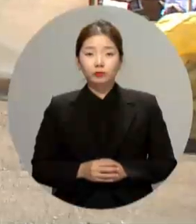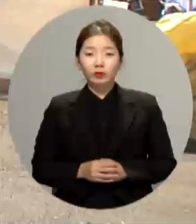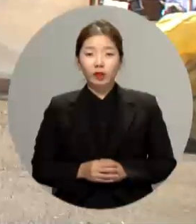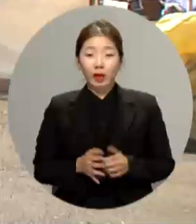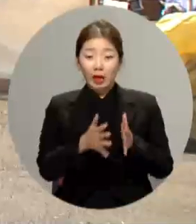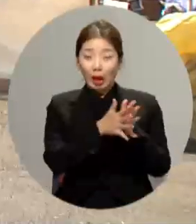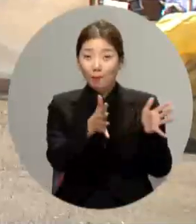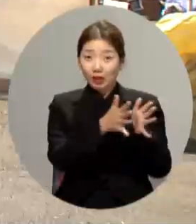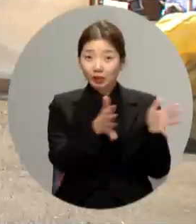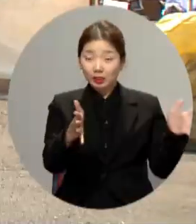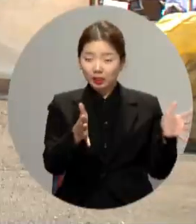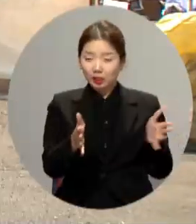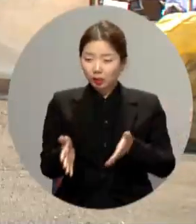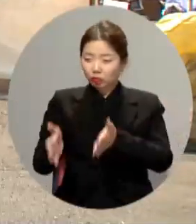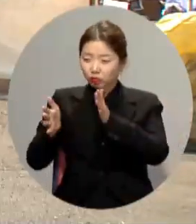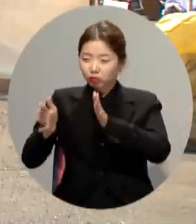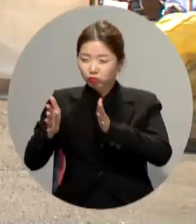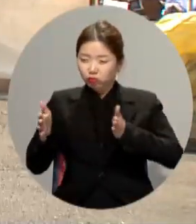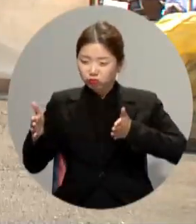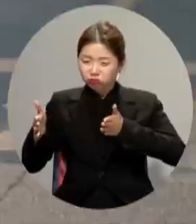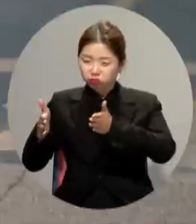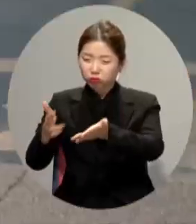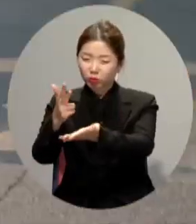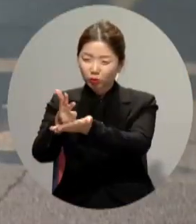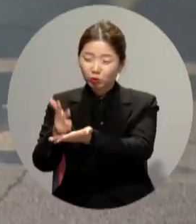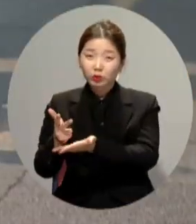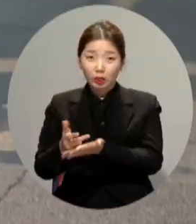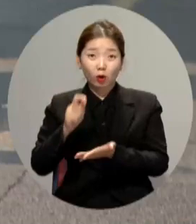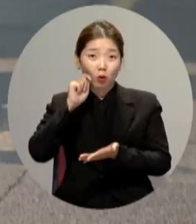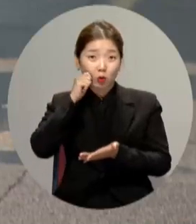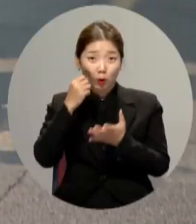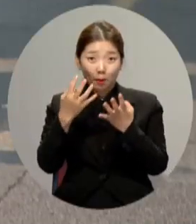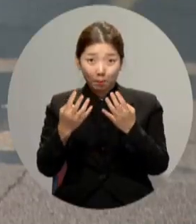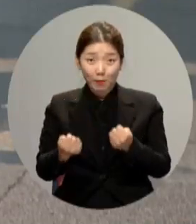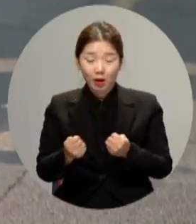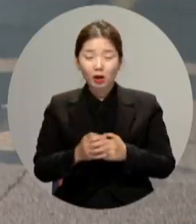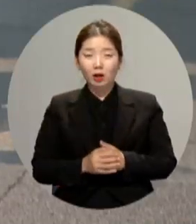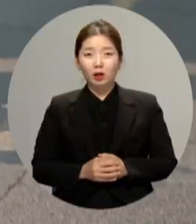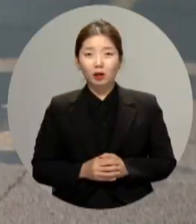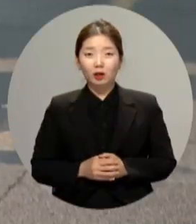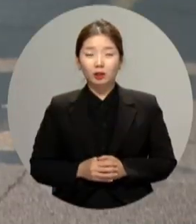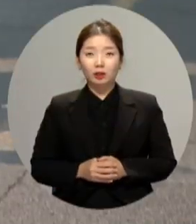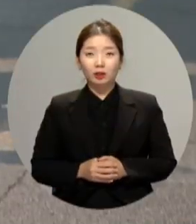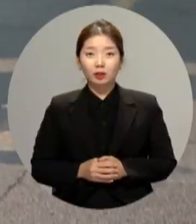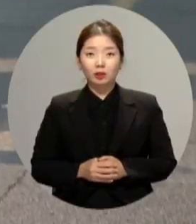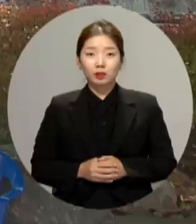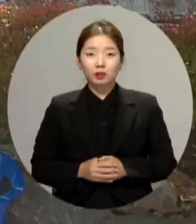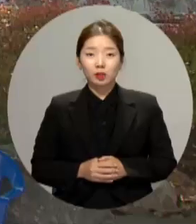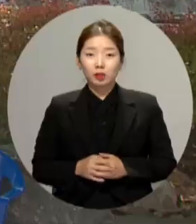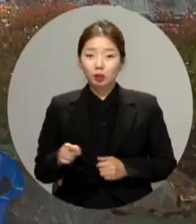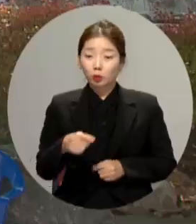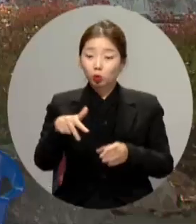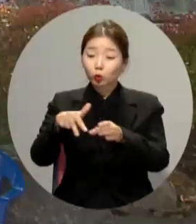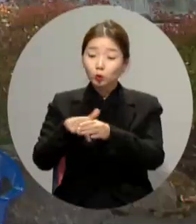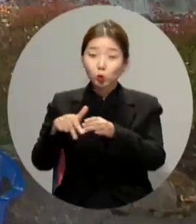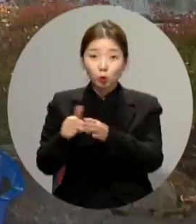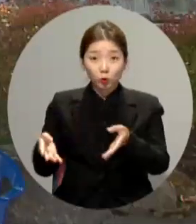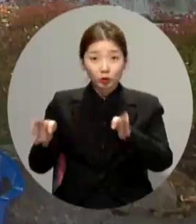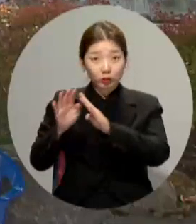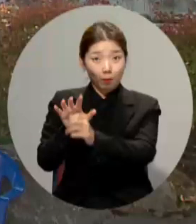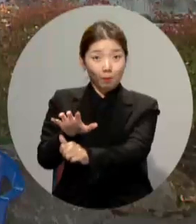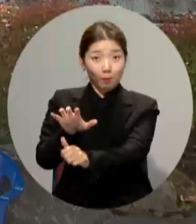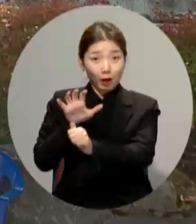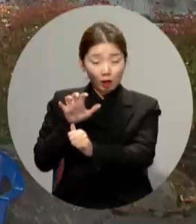대단지 아파트와 빌라가 몰려 있어 매일같이 주차난이 발생하는 전주의 한 주거 밀집 지역. 인근 종교시설을 활용한